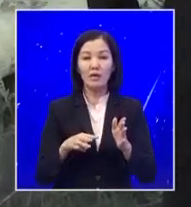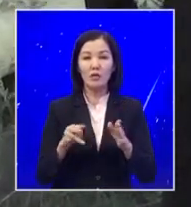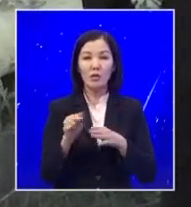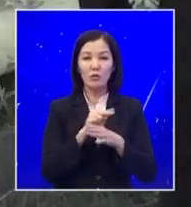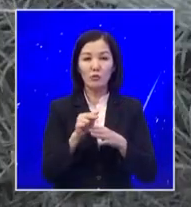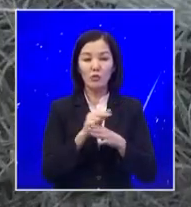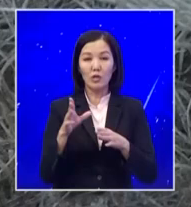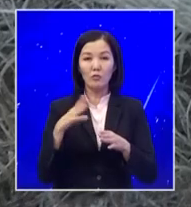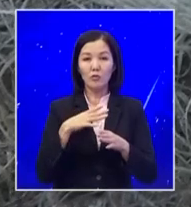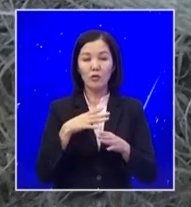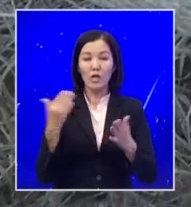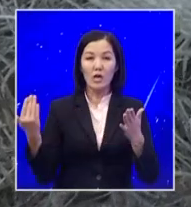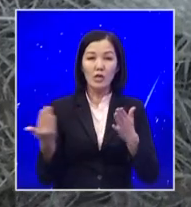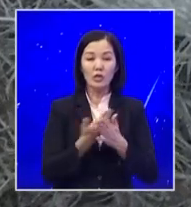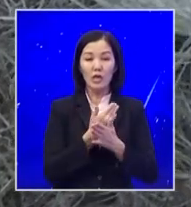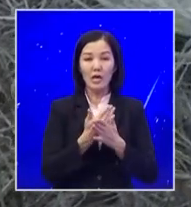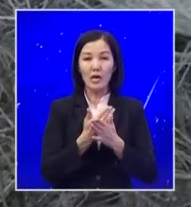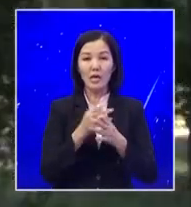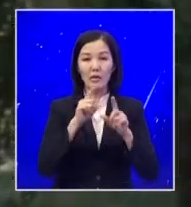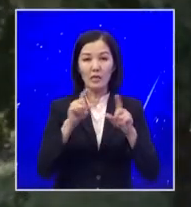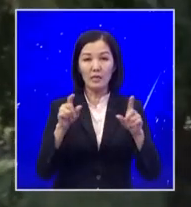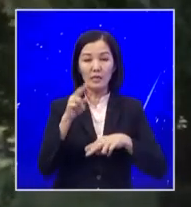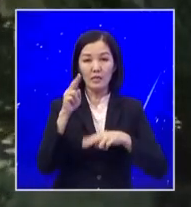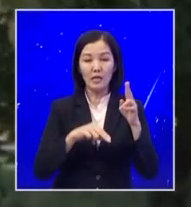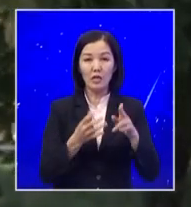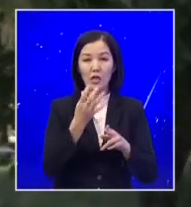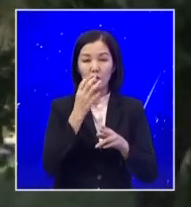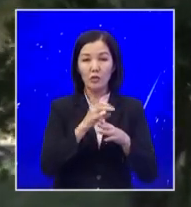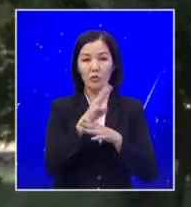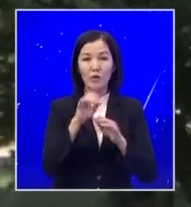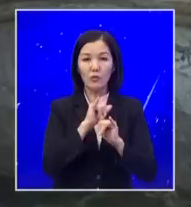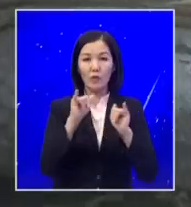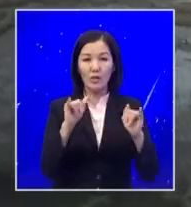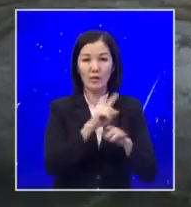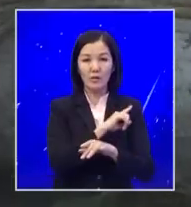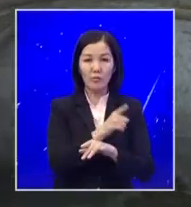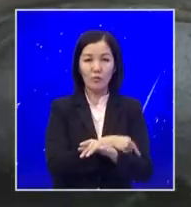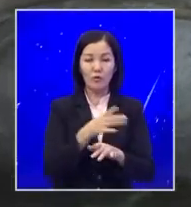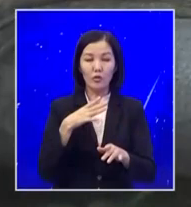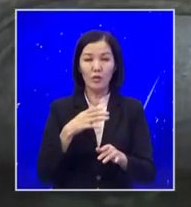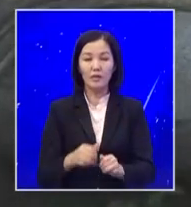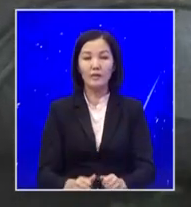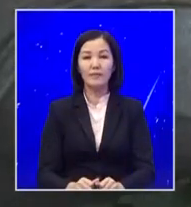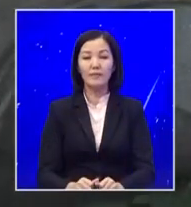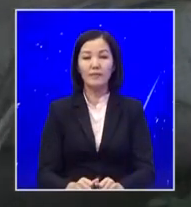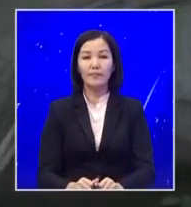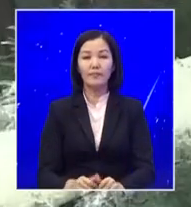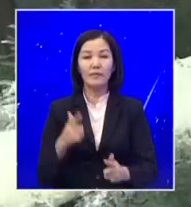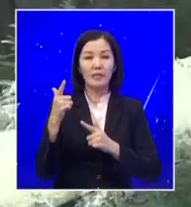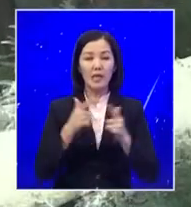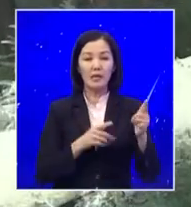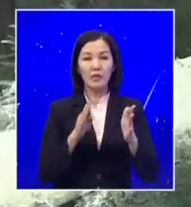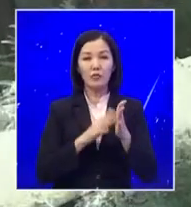жаңа нысандардың бой көтеруіне байланысты жылу мен қамту көлемі де артып отыр. Дайындығымыз 90%-ға жетті.